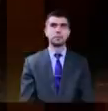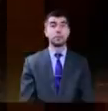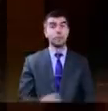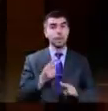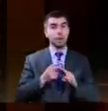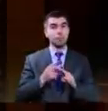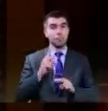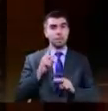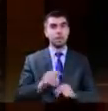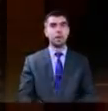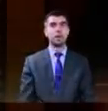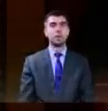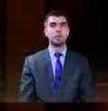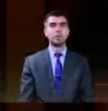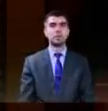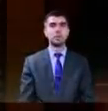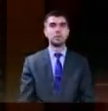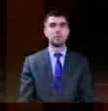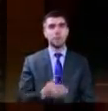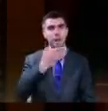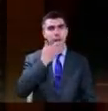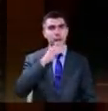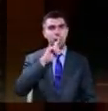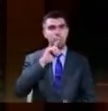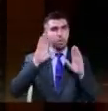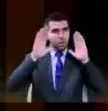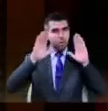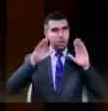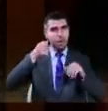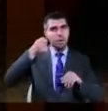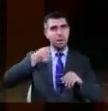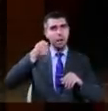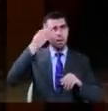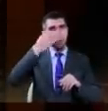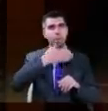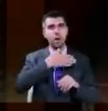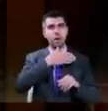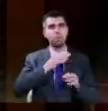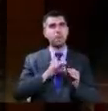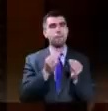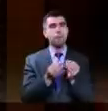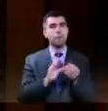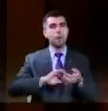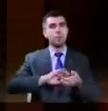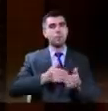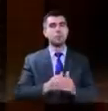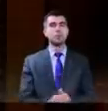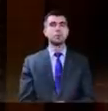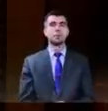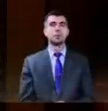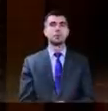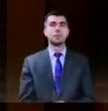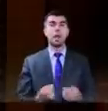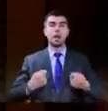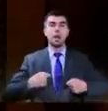بسم الله الرحمن الرحيم. الحمد لله والصلاة والسلام على رسول الله وآله وصحبه وله. السيد